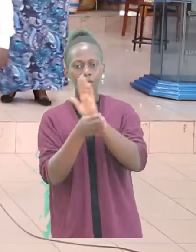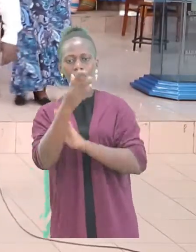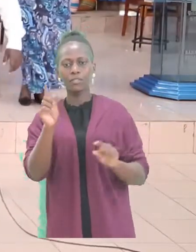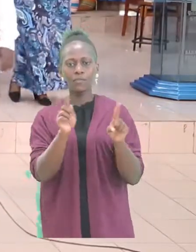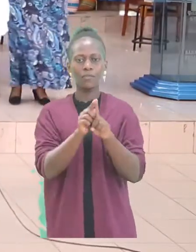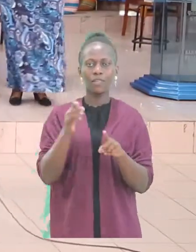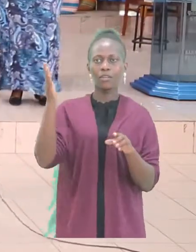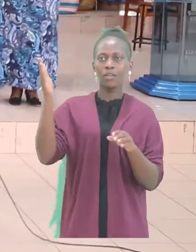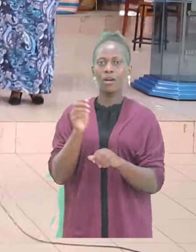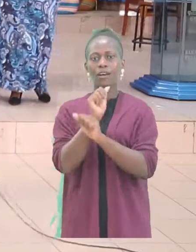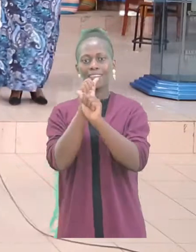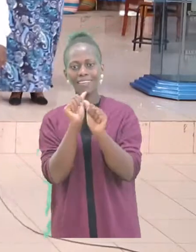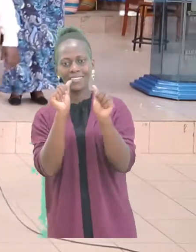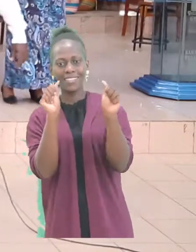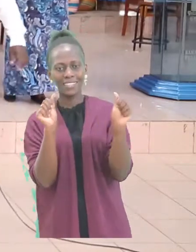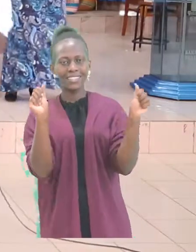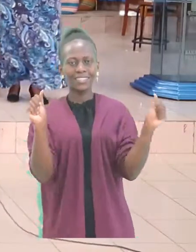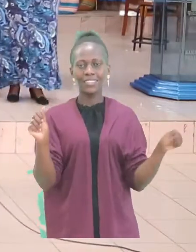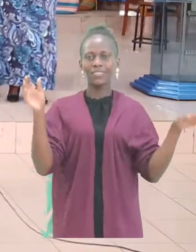hakuna Mungu kama wewe Yawe,